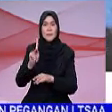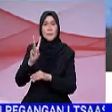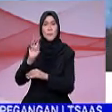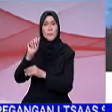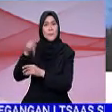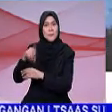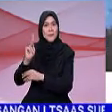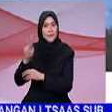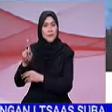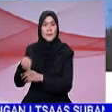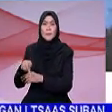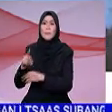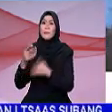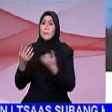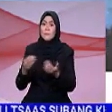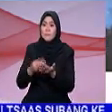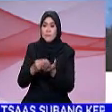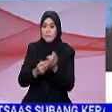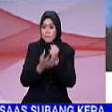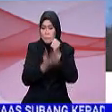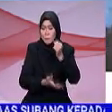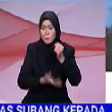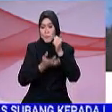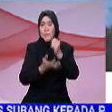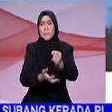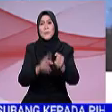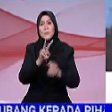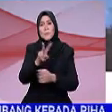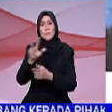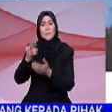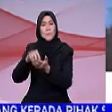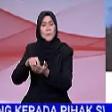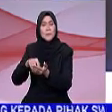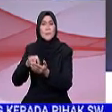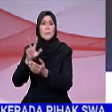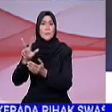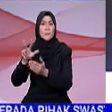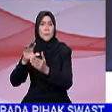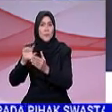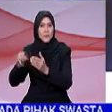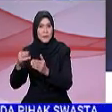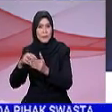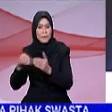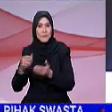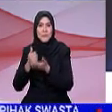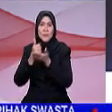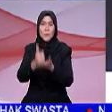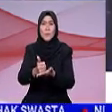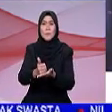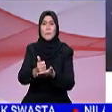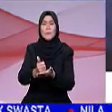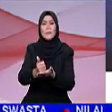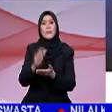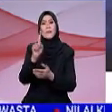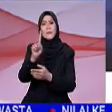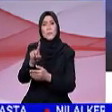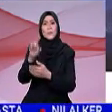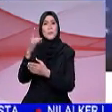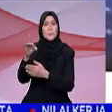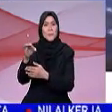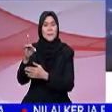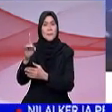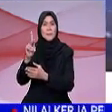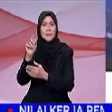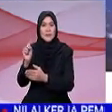KWKPK telah memperuntukkan sejumlah 2.3 juta ringgit bantuan bagi membiayai sejumlah 118